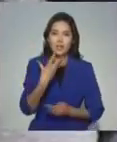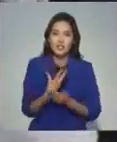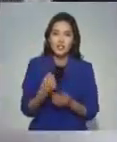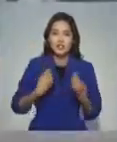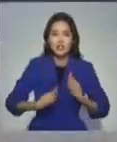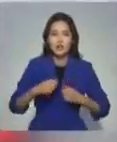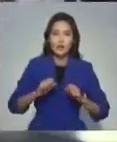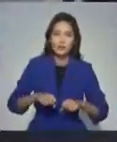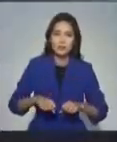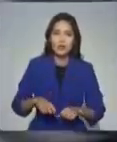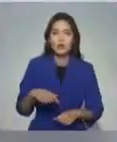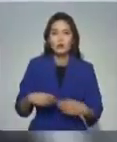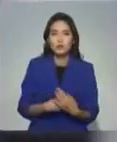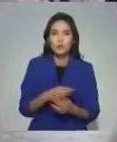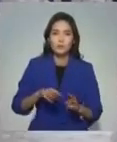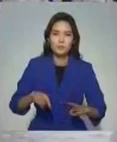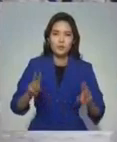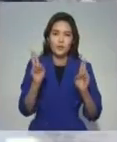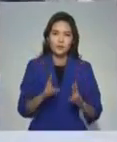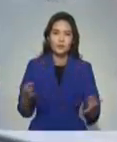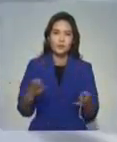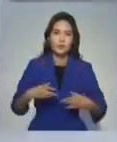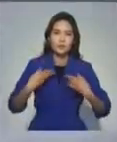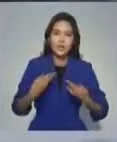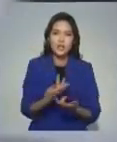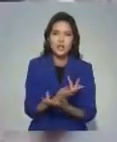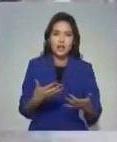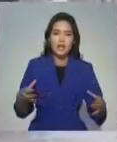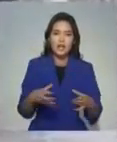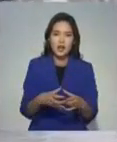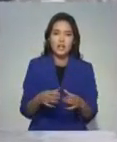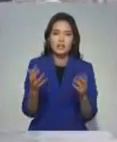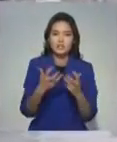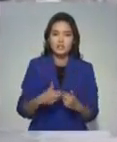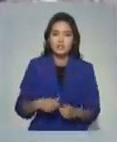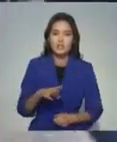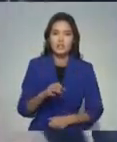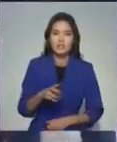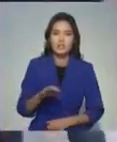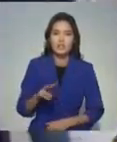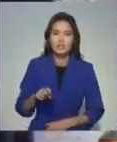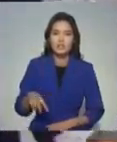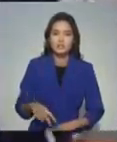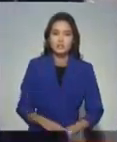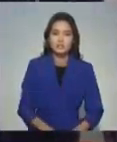ограниченными возможностями. Новому Мажилису, в принципе, нужны представители разных сфер деятельности, считает Татьяна